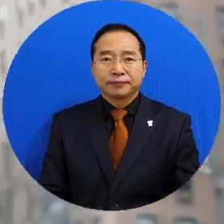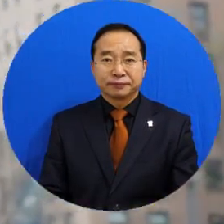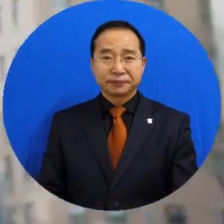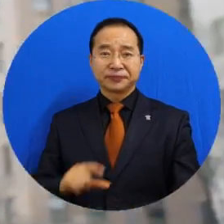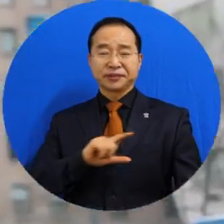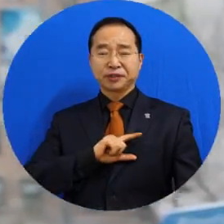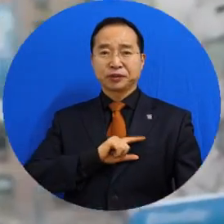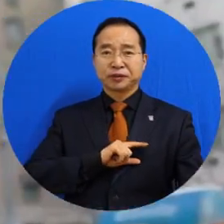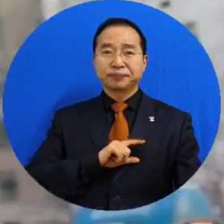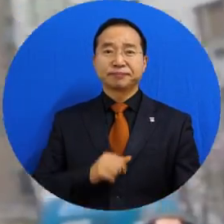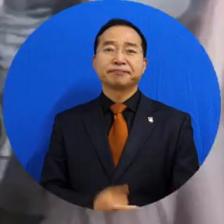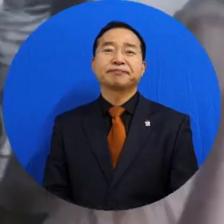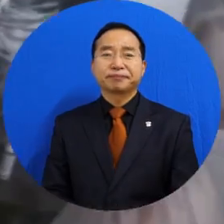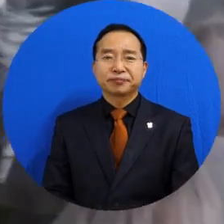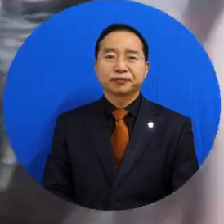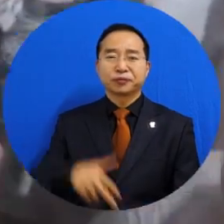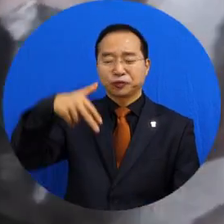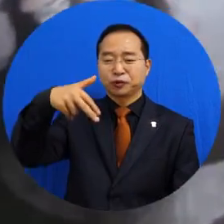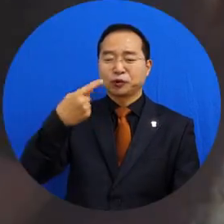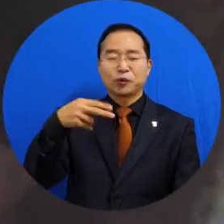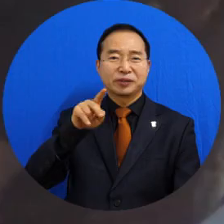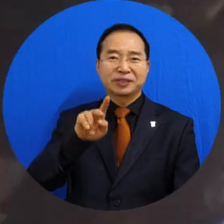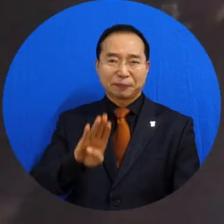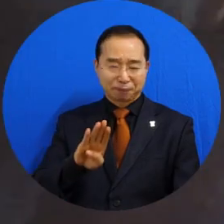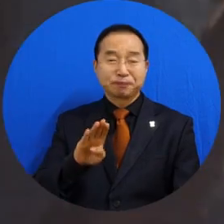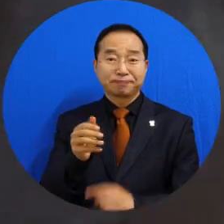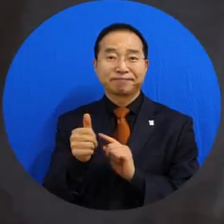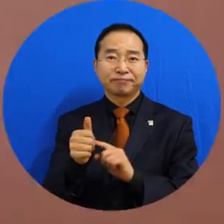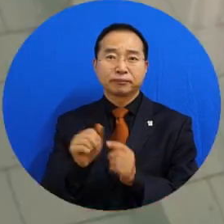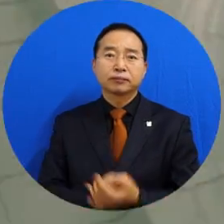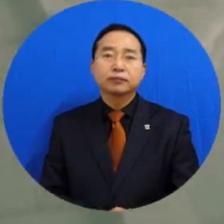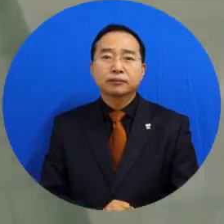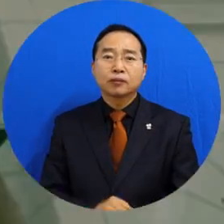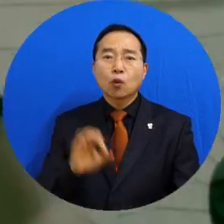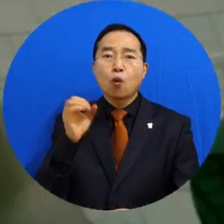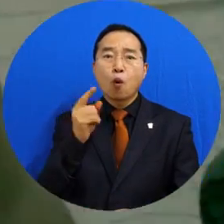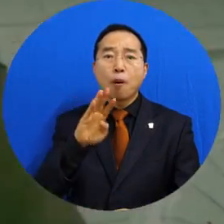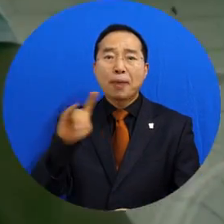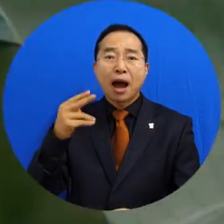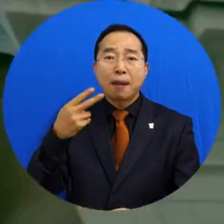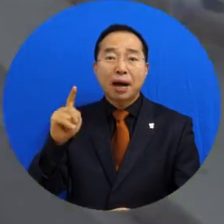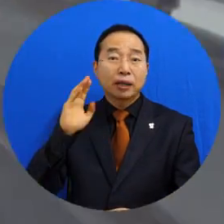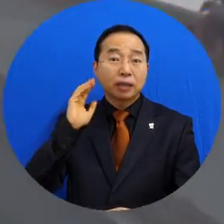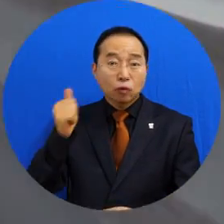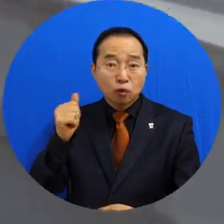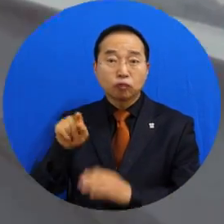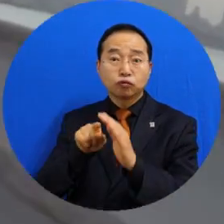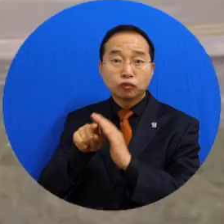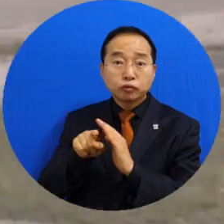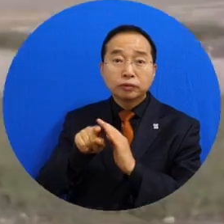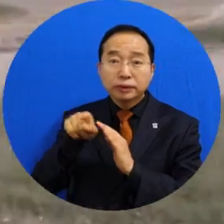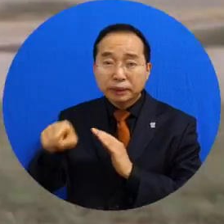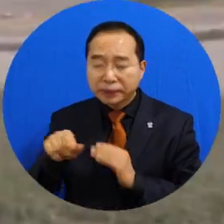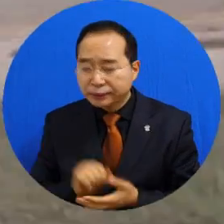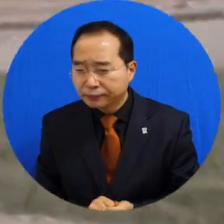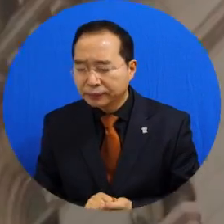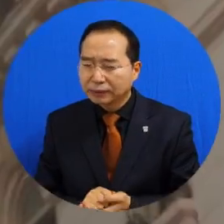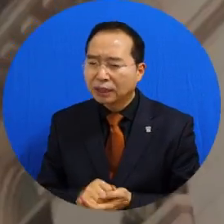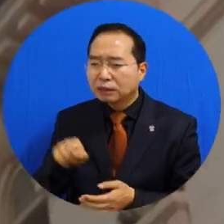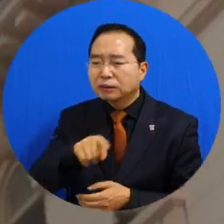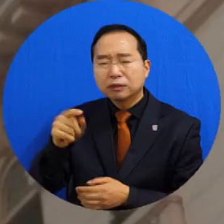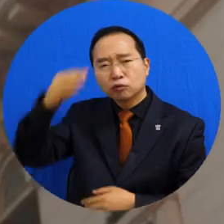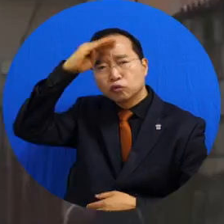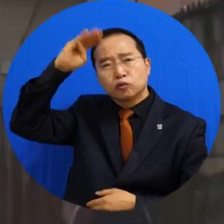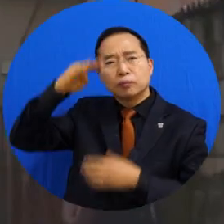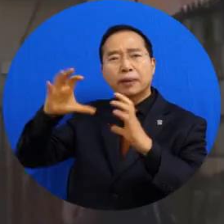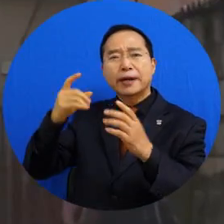Joseph Chun. Shortly after President Obama announced a move to normalize relations with Cuba, I traveled there, this time frozen